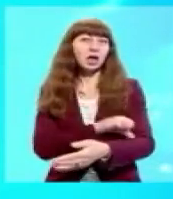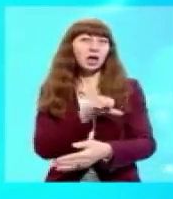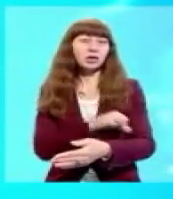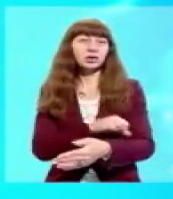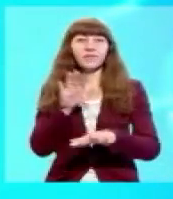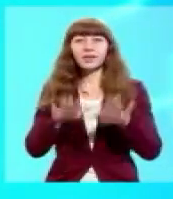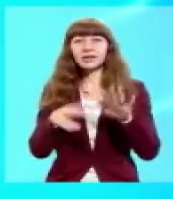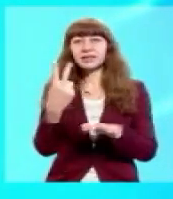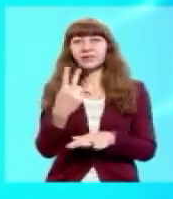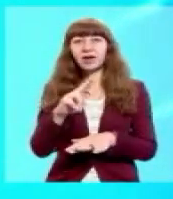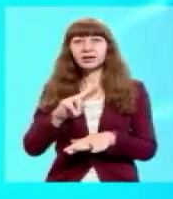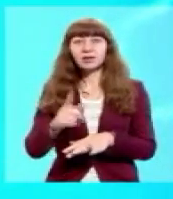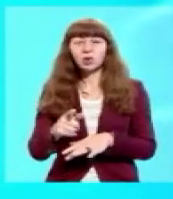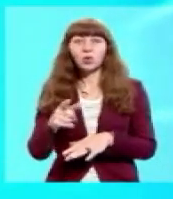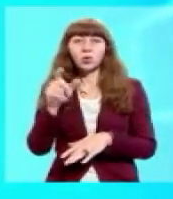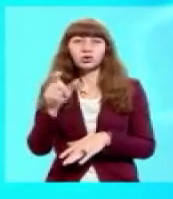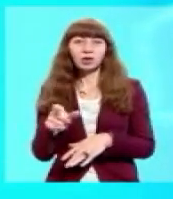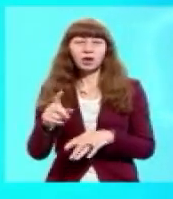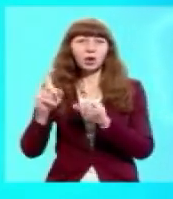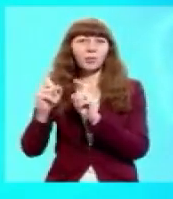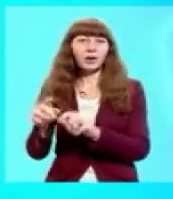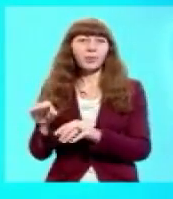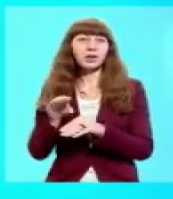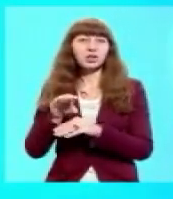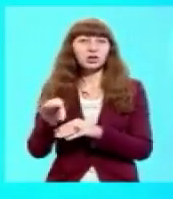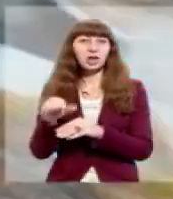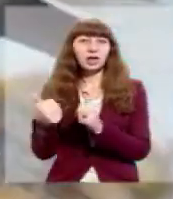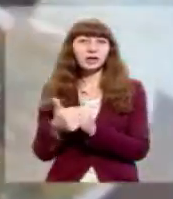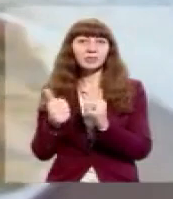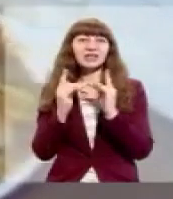аялдаған жолаушылардың салмағы 2 келі болатын есірткі затын тәркіледі.